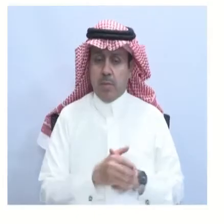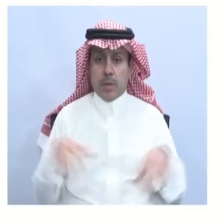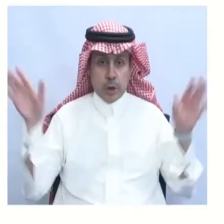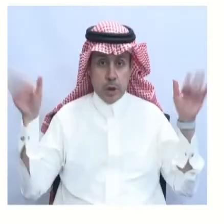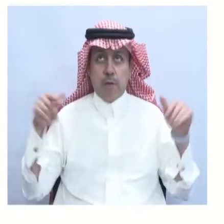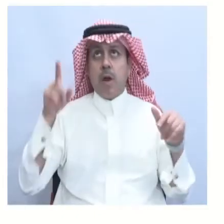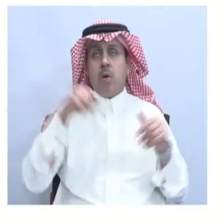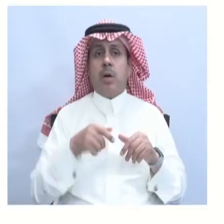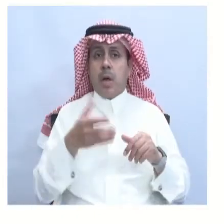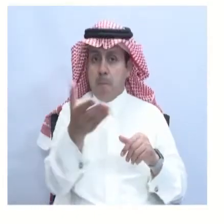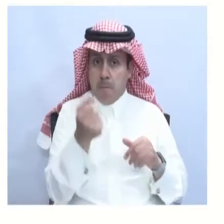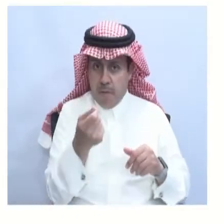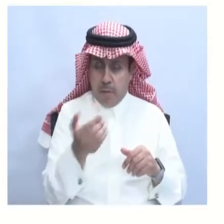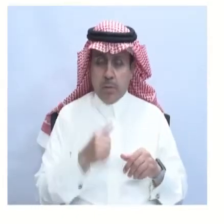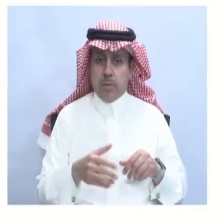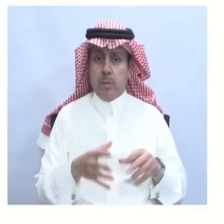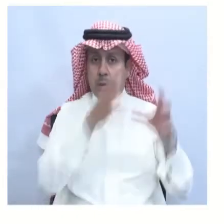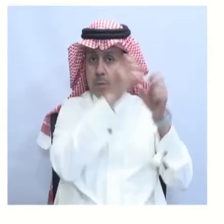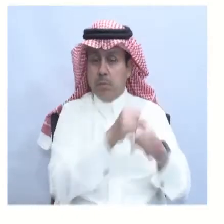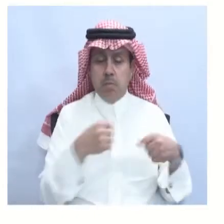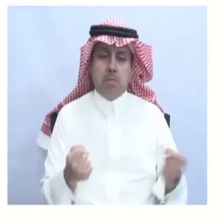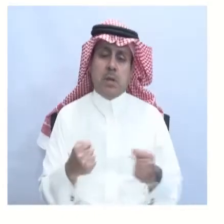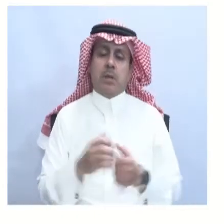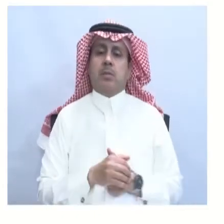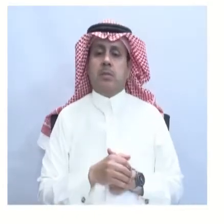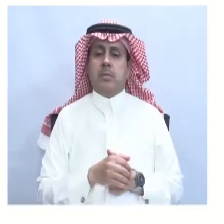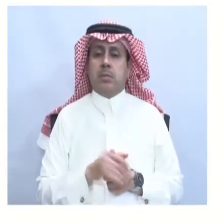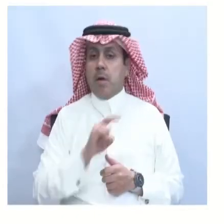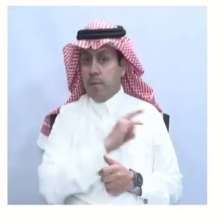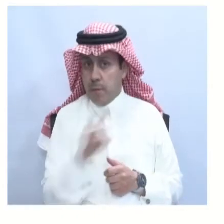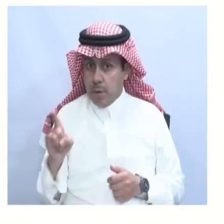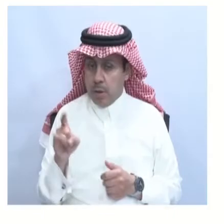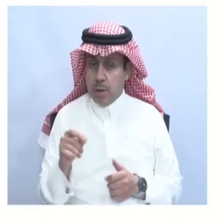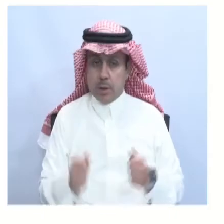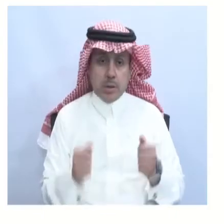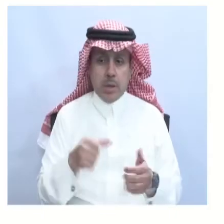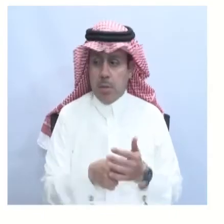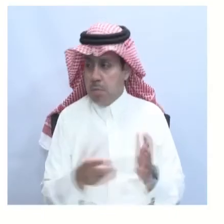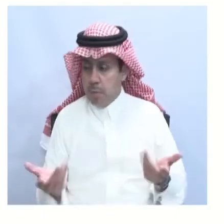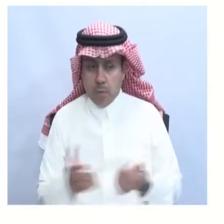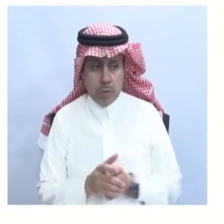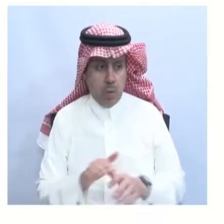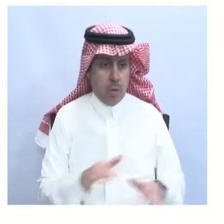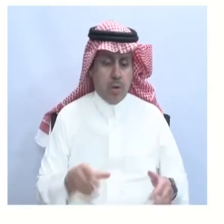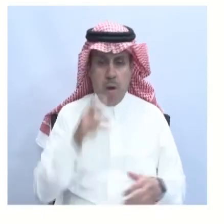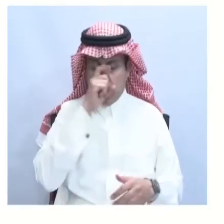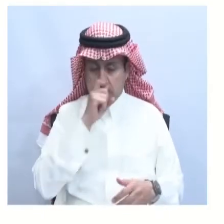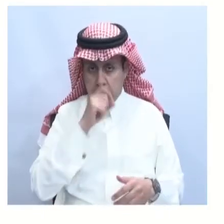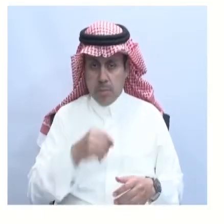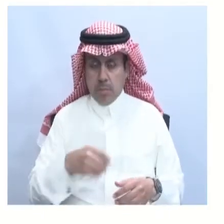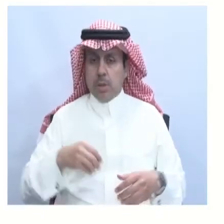الطيف الهواء فهو لا يقضي على ان يسلمه للمشتري فلا يبيع سياره مفقوده او ارض مغصوبه